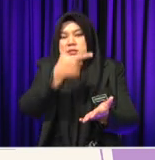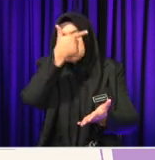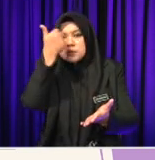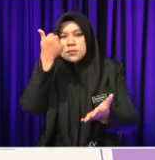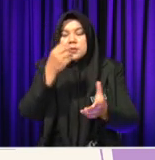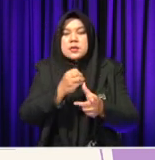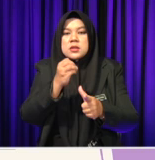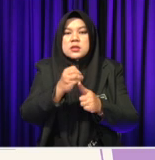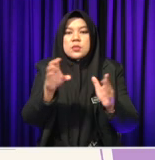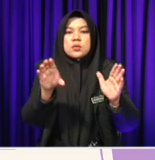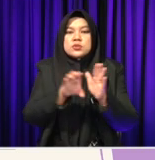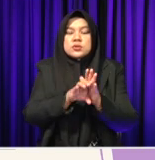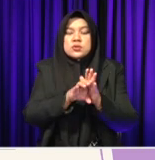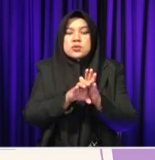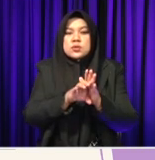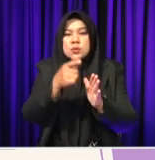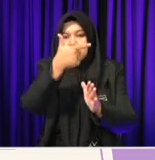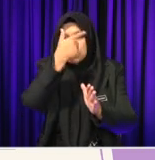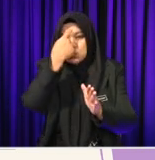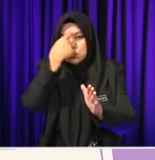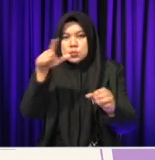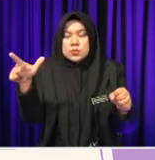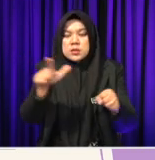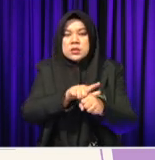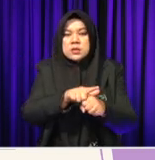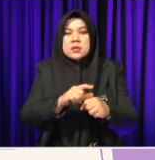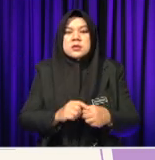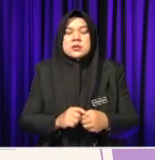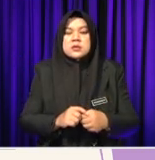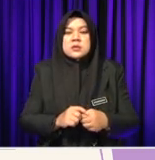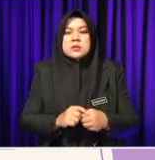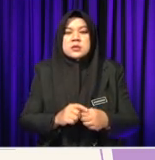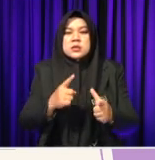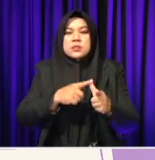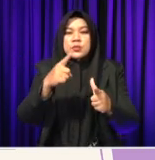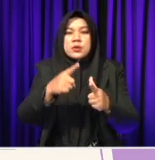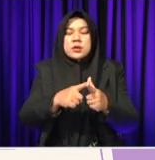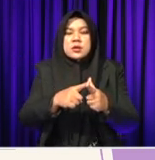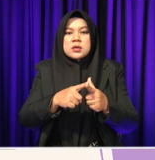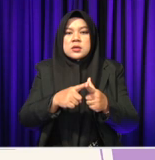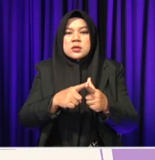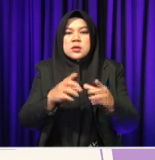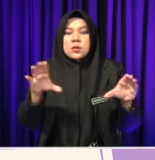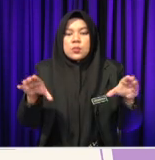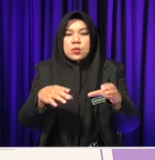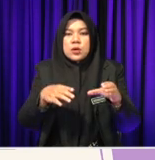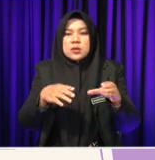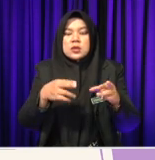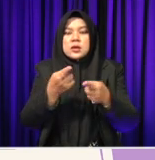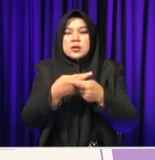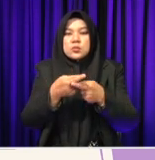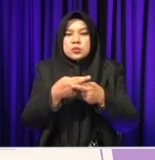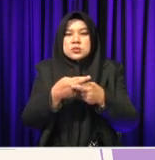contoh pada huraian tambahan itu bagi melengkapkan huraian kamu tadi oke kemudian kamu membuatlah kesimpulan